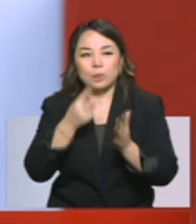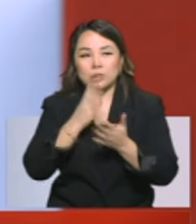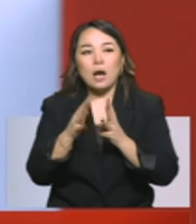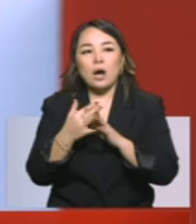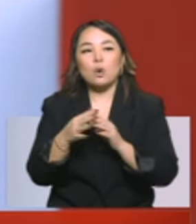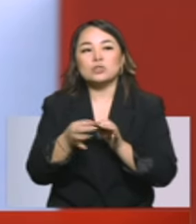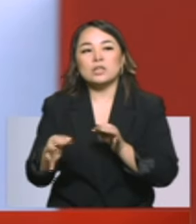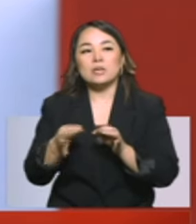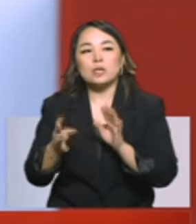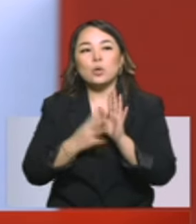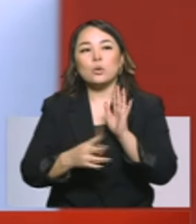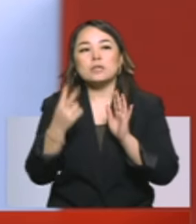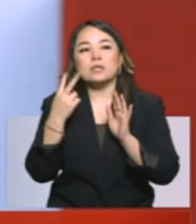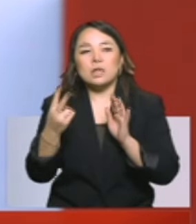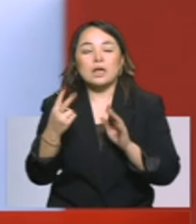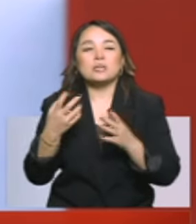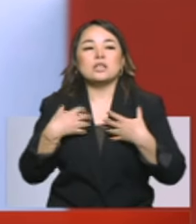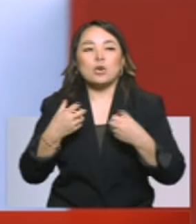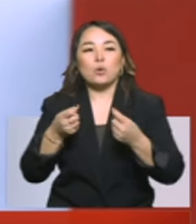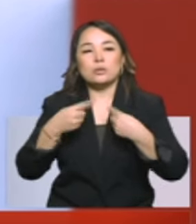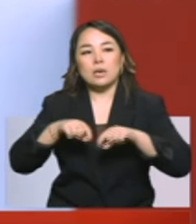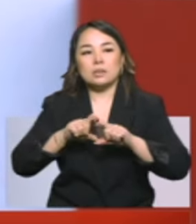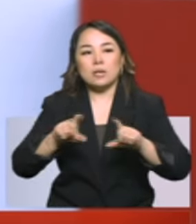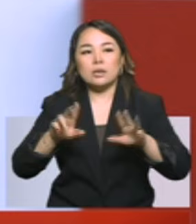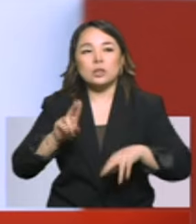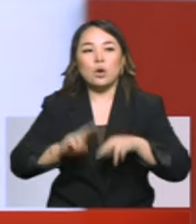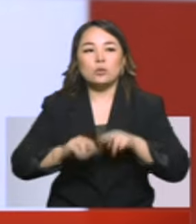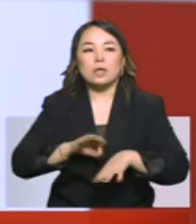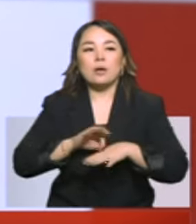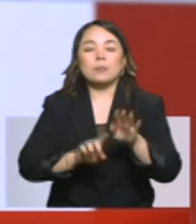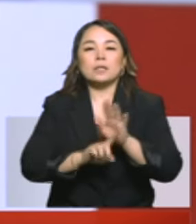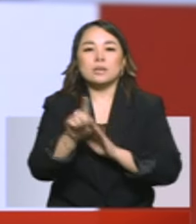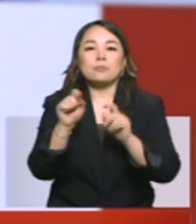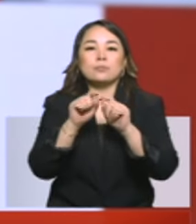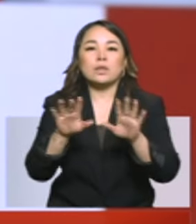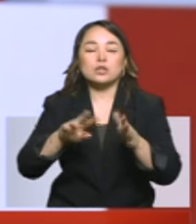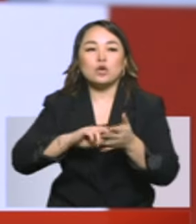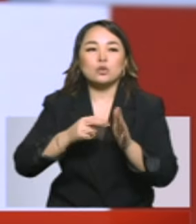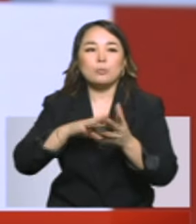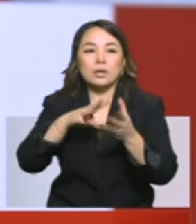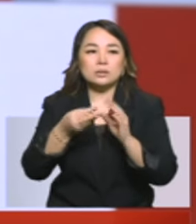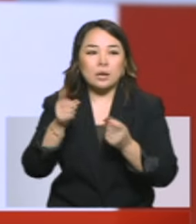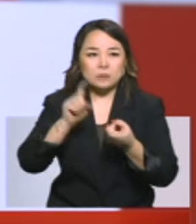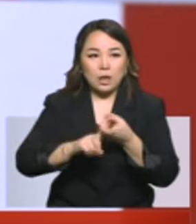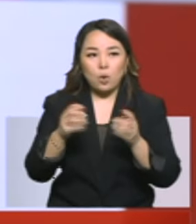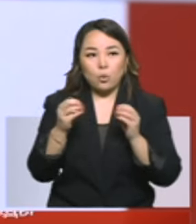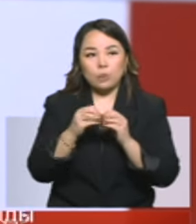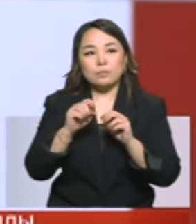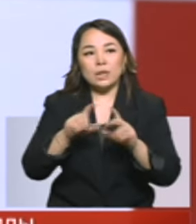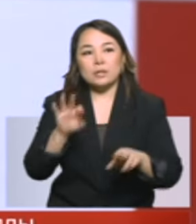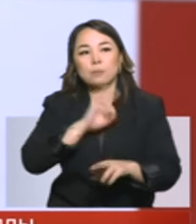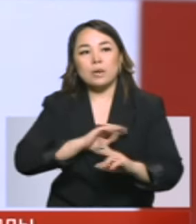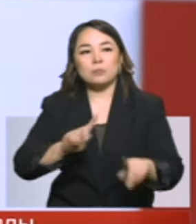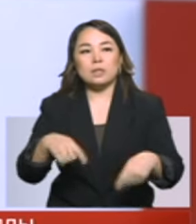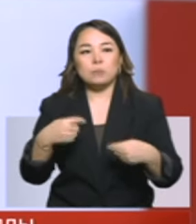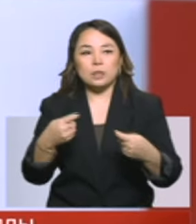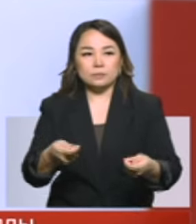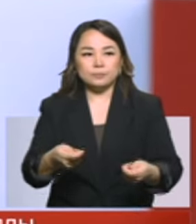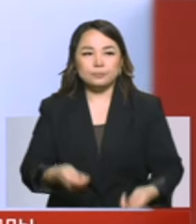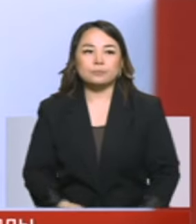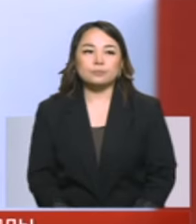жерлерде 92 денсаулық сақтау нысанының құрылысы басталған, жайлы мектеп жобасы аясында 10 мектеп пайдалануға